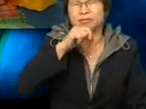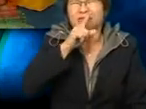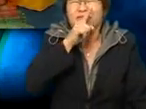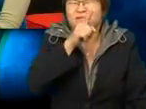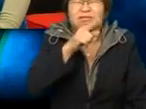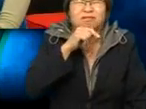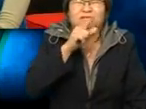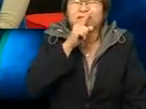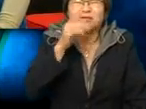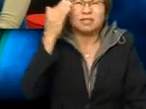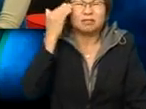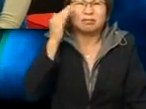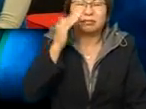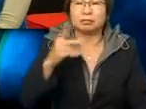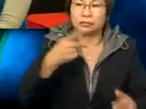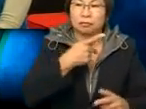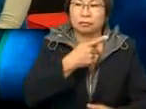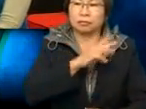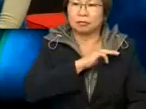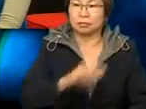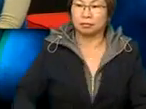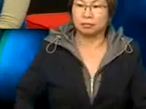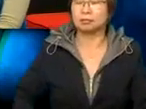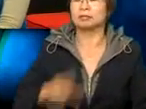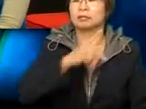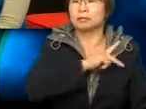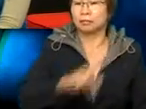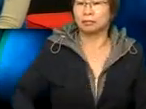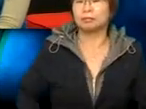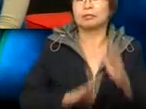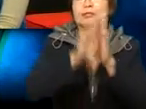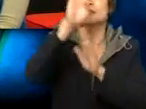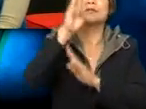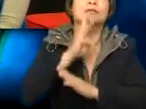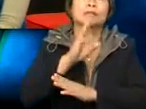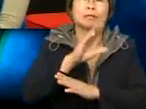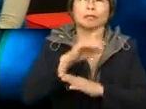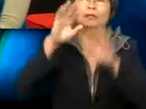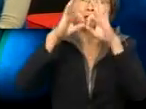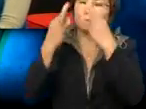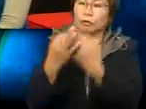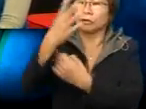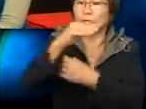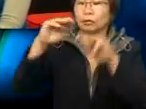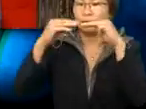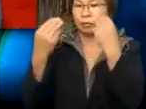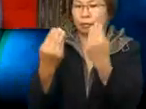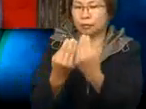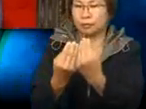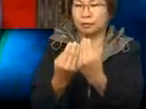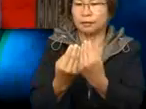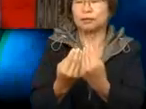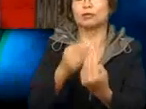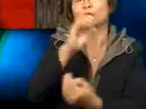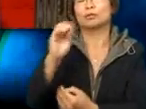Ati. Kementerian yang terbabit ialah Kementerian Pembangunan Wanita, Keluarga dan Masyarakat.